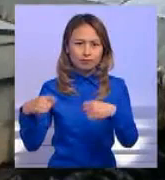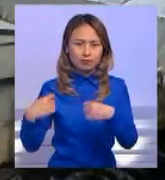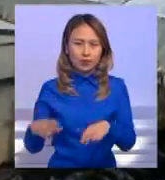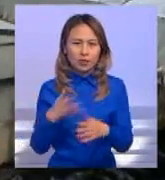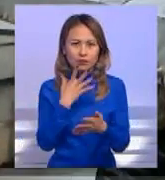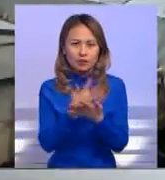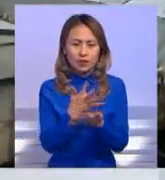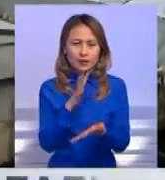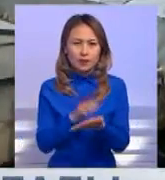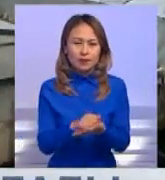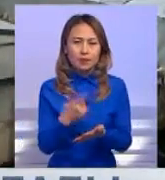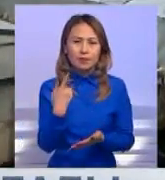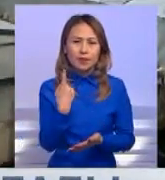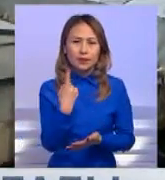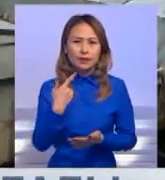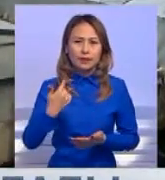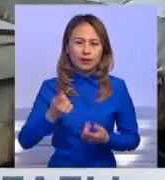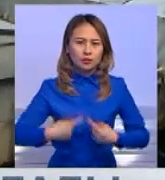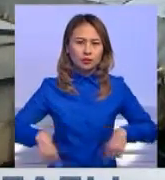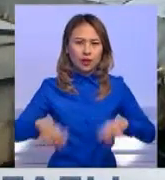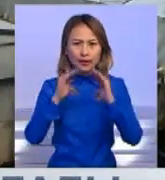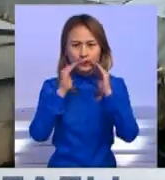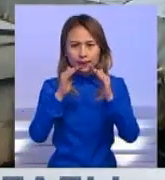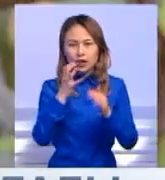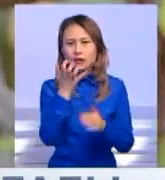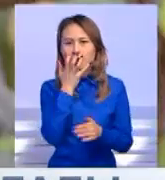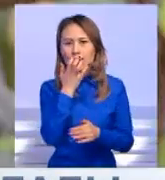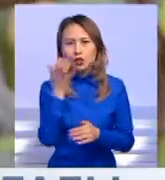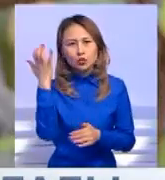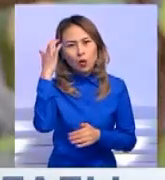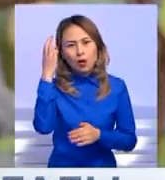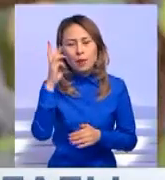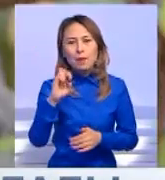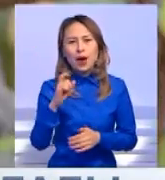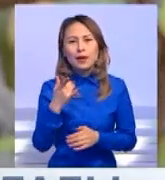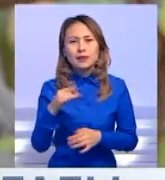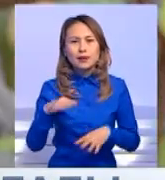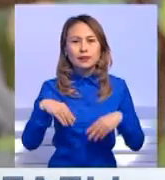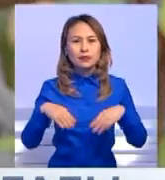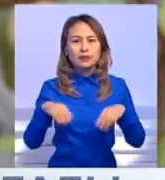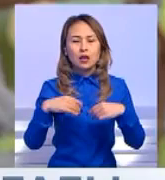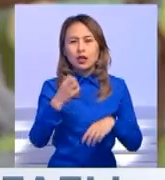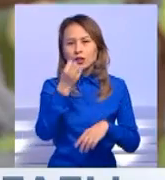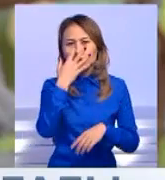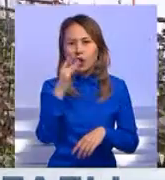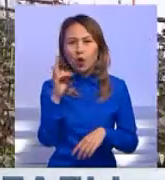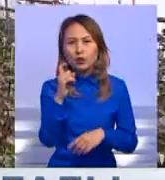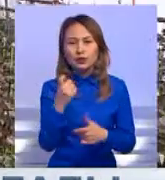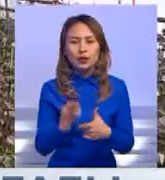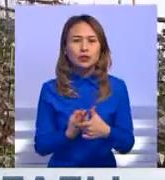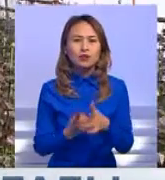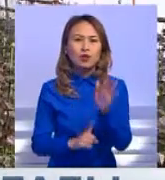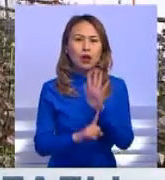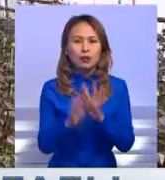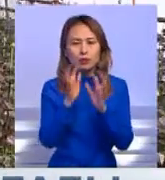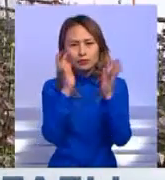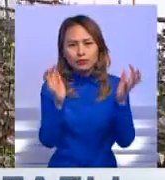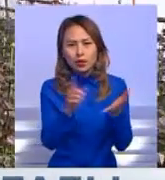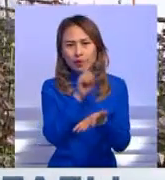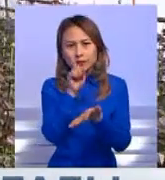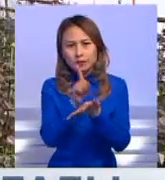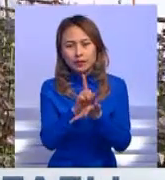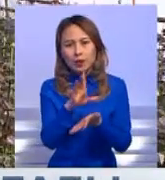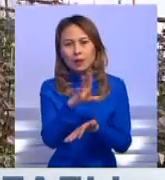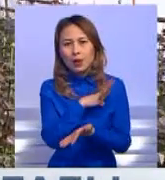шаруа қожалығының 1 гектар жылжайына қазіргі таңда черная магия тұқымды раушан гүлін күтіп баптаумен келеді. Қожалық иесі